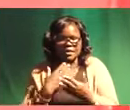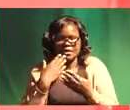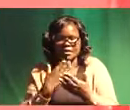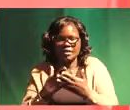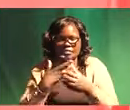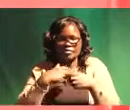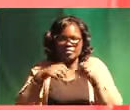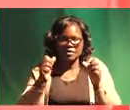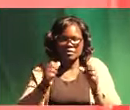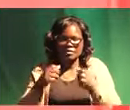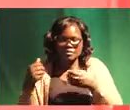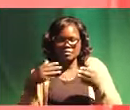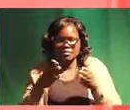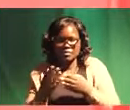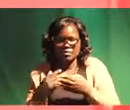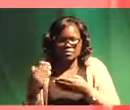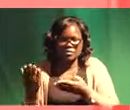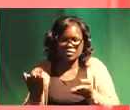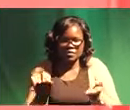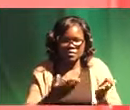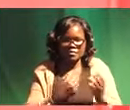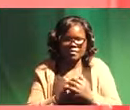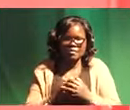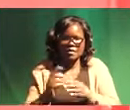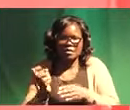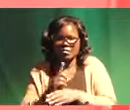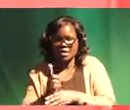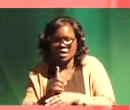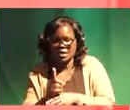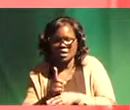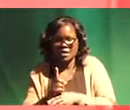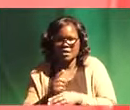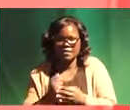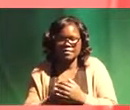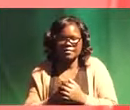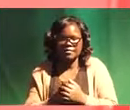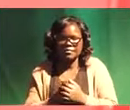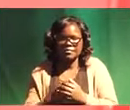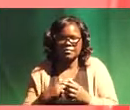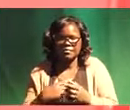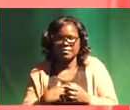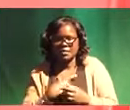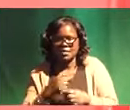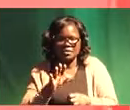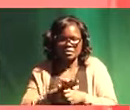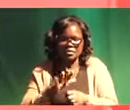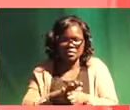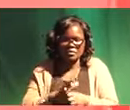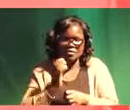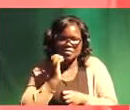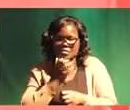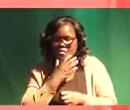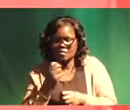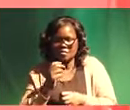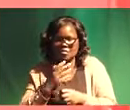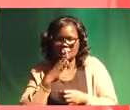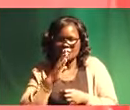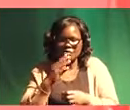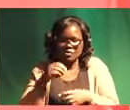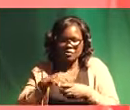rais, niachukua nafasi hii kumkaribisha waziri. Huyu mwanaume tumetembea naye sana hapa tukiomba kura ya Kenya